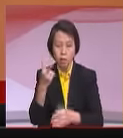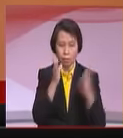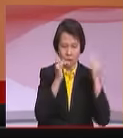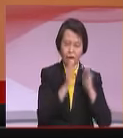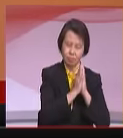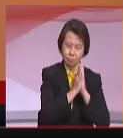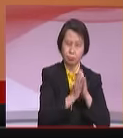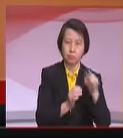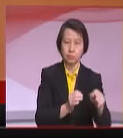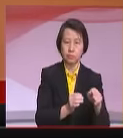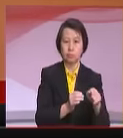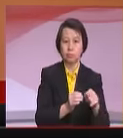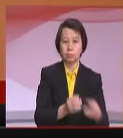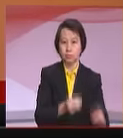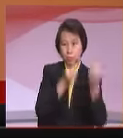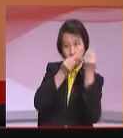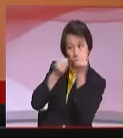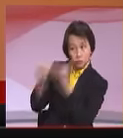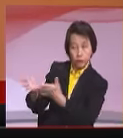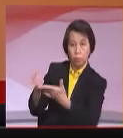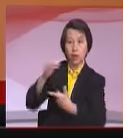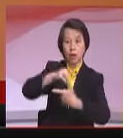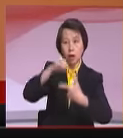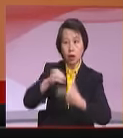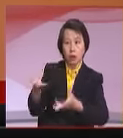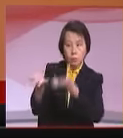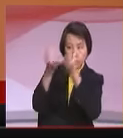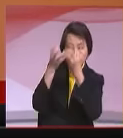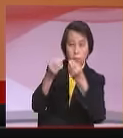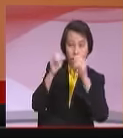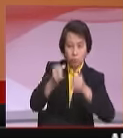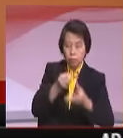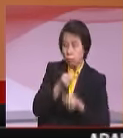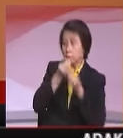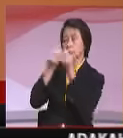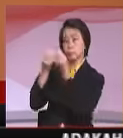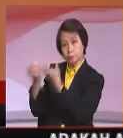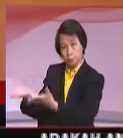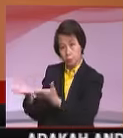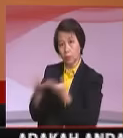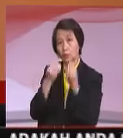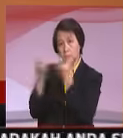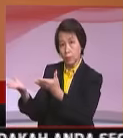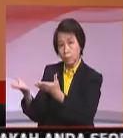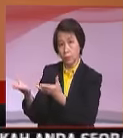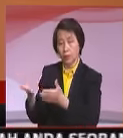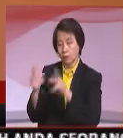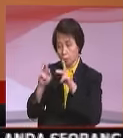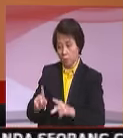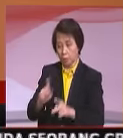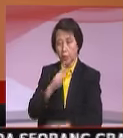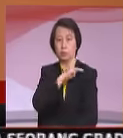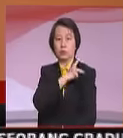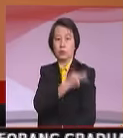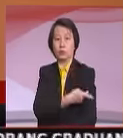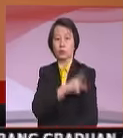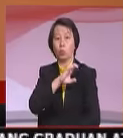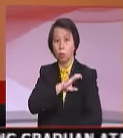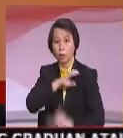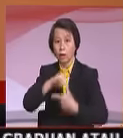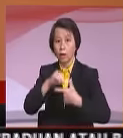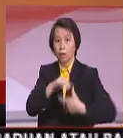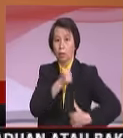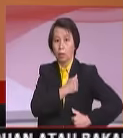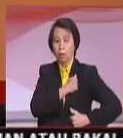bahawa informasi ataupun maklumat ini dapat disalurkan kepada pihak berkuasa agar